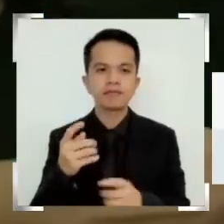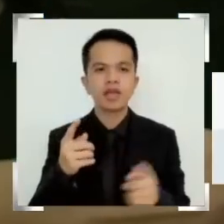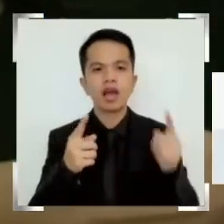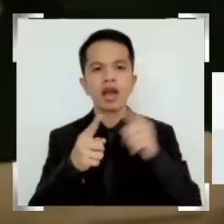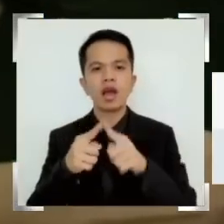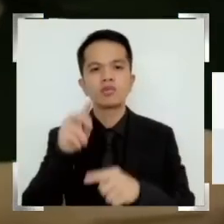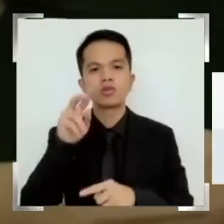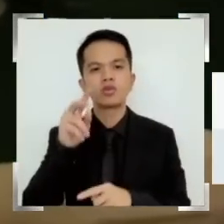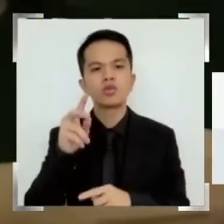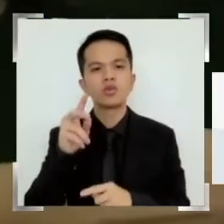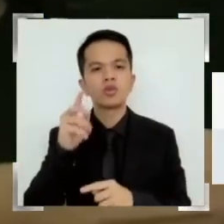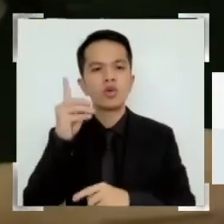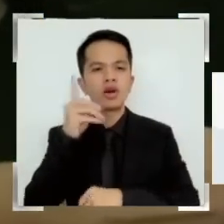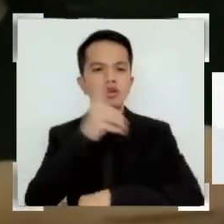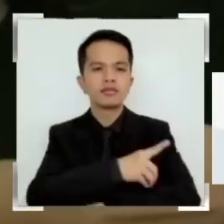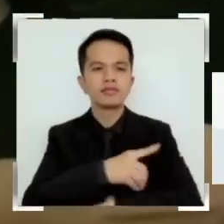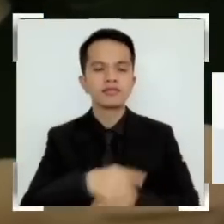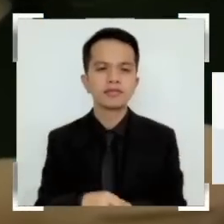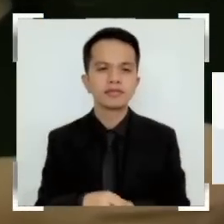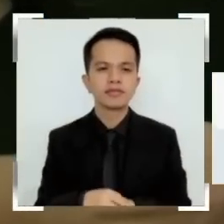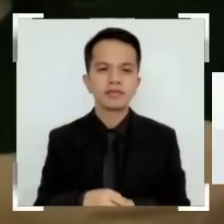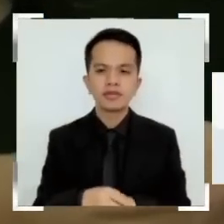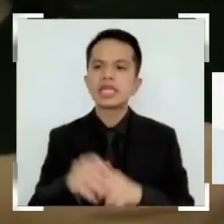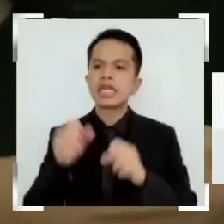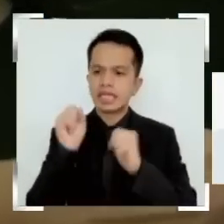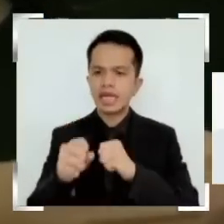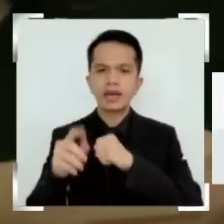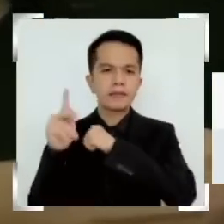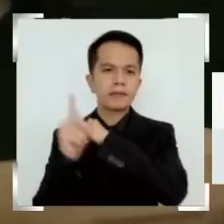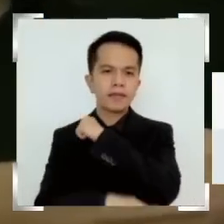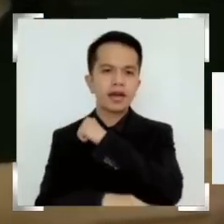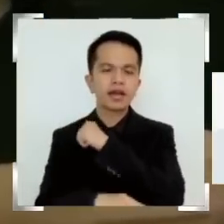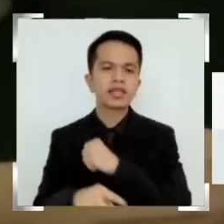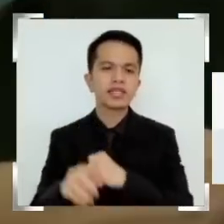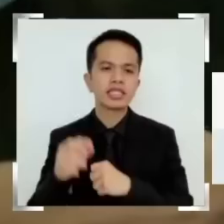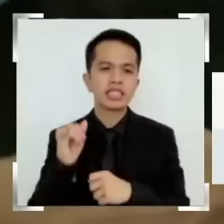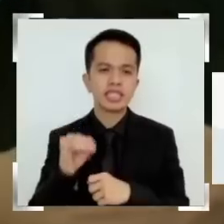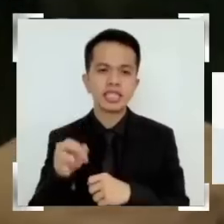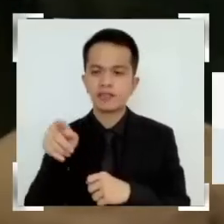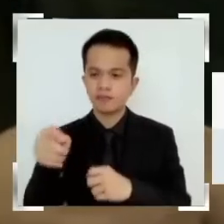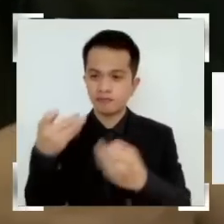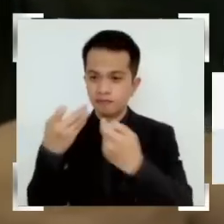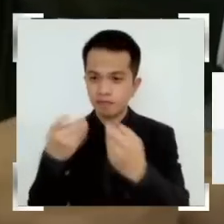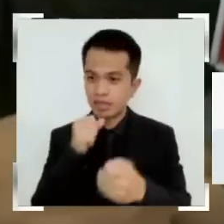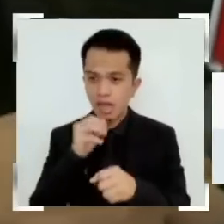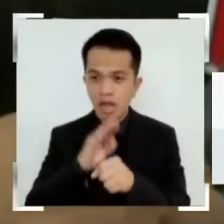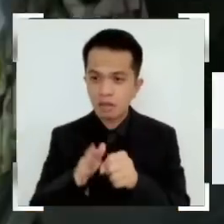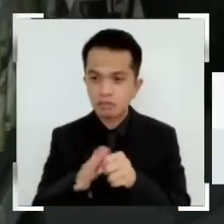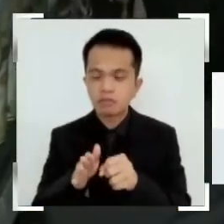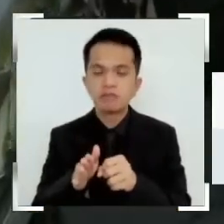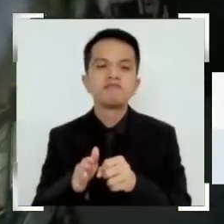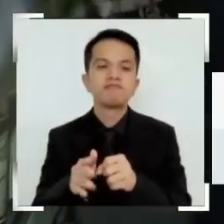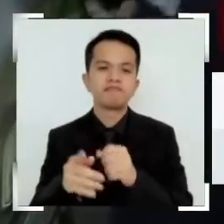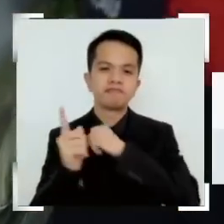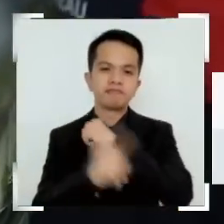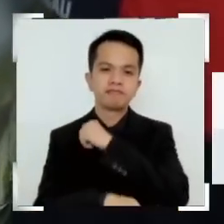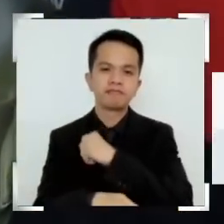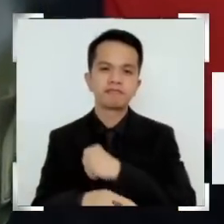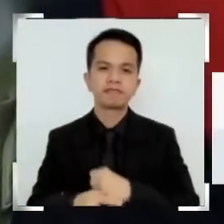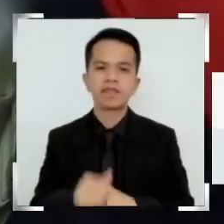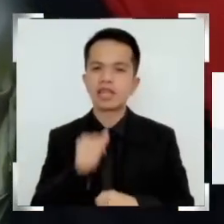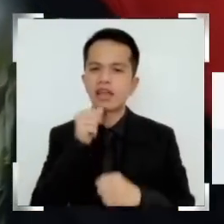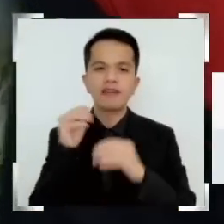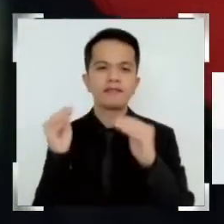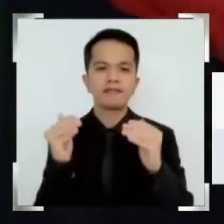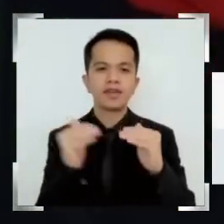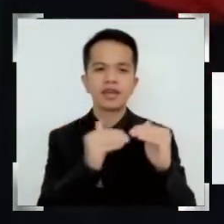silang i-penalize. Pagka hindi tayo na-satisfy doon sa explanation nila. Unfair sa consumer talaga. May ilang manufacturers